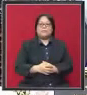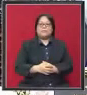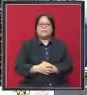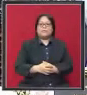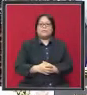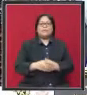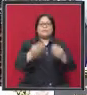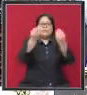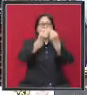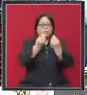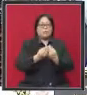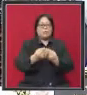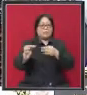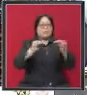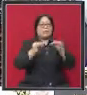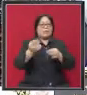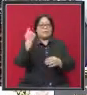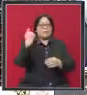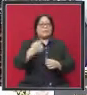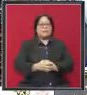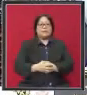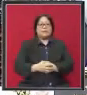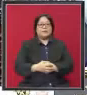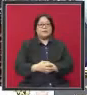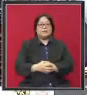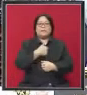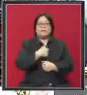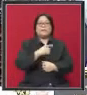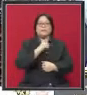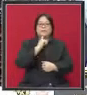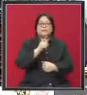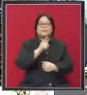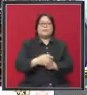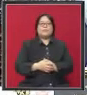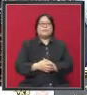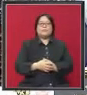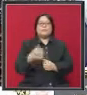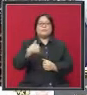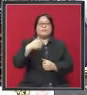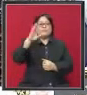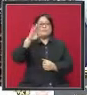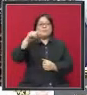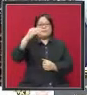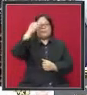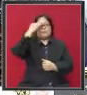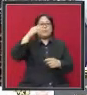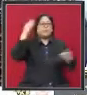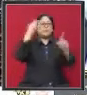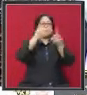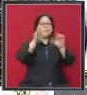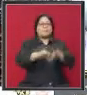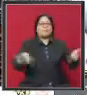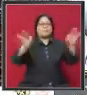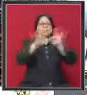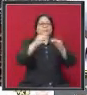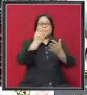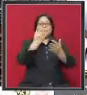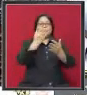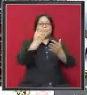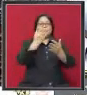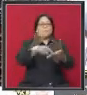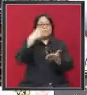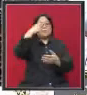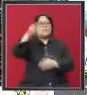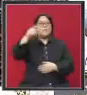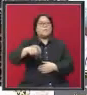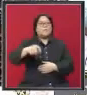mengenai nombor-nombor yang diulas tadi, kita seperti mana Yang Berhormat Bagan tahu, matlamat pertama utama belanjawan ini